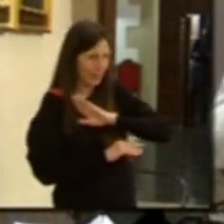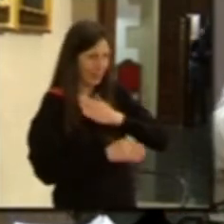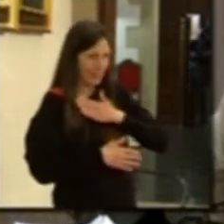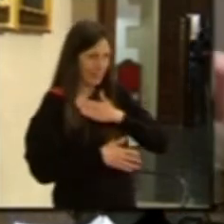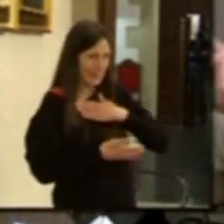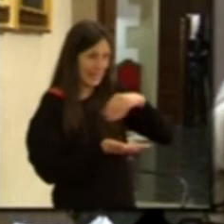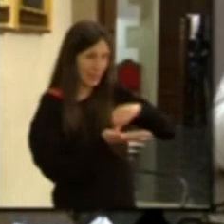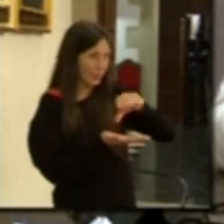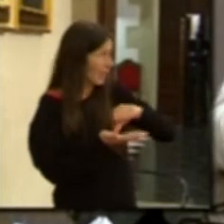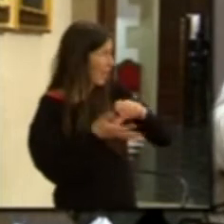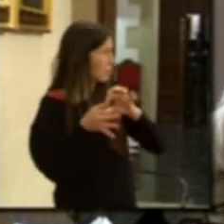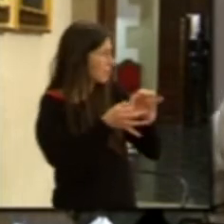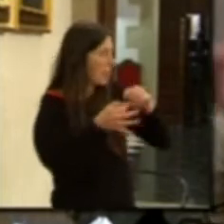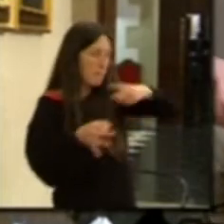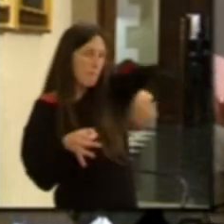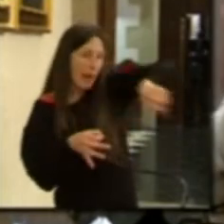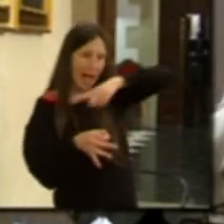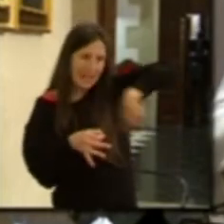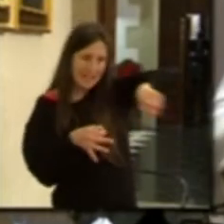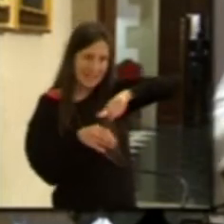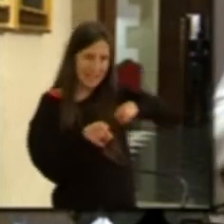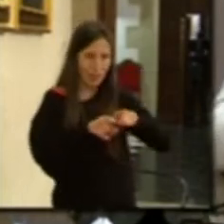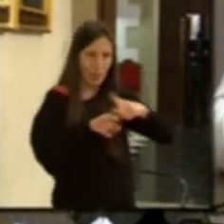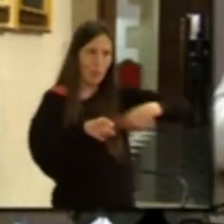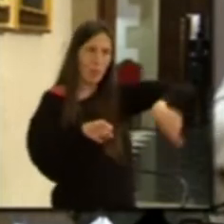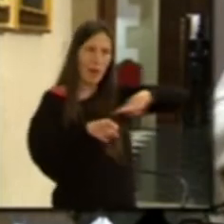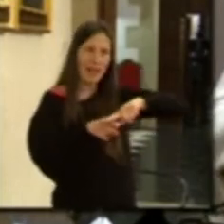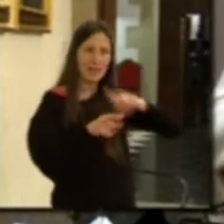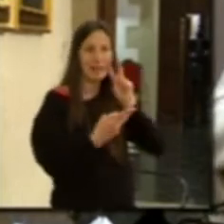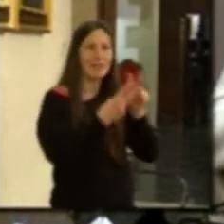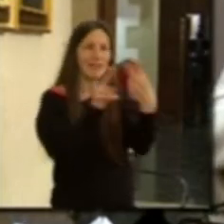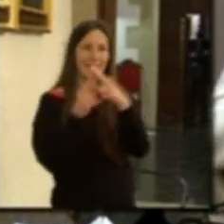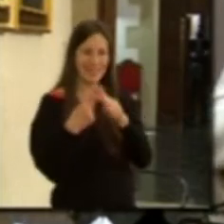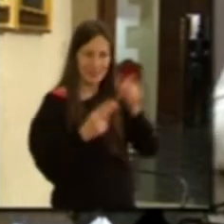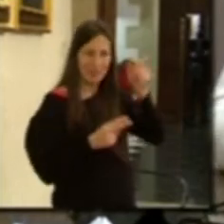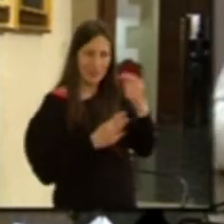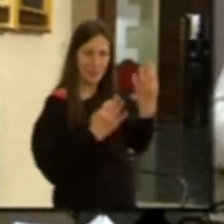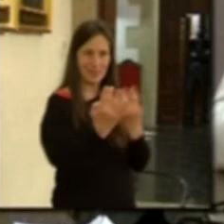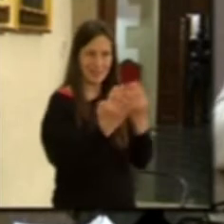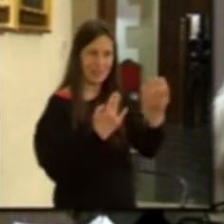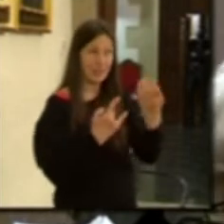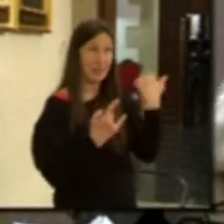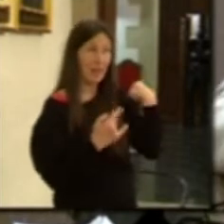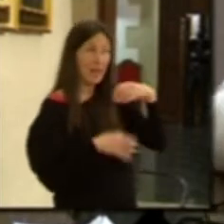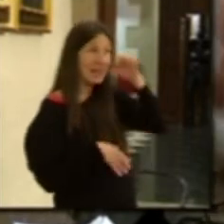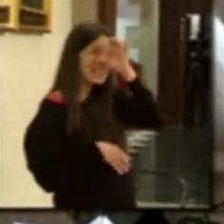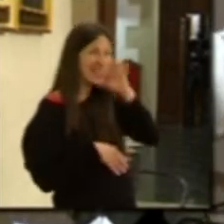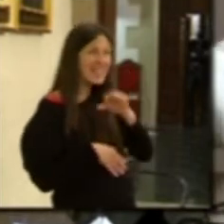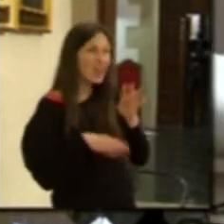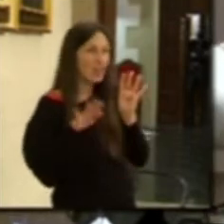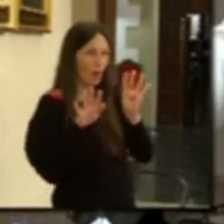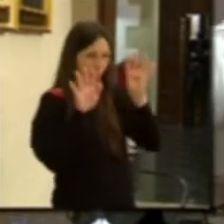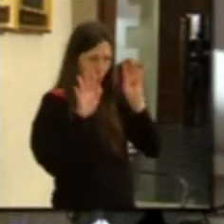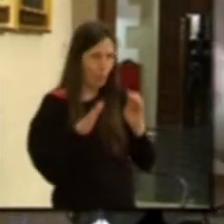molt amb aquesta plaça, en aquest lloc, aquesta àgora que és aquest punt de trobada, i que ja parlem des del segle IX, que va començar a